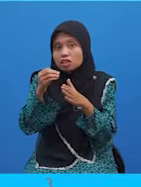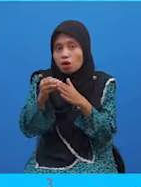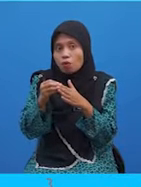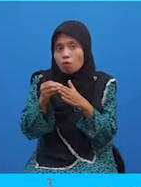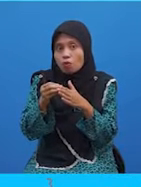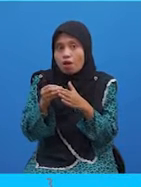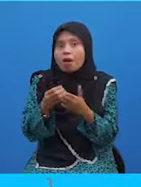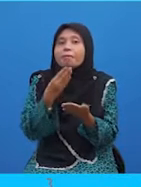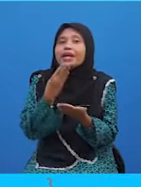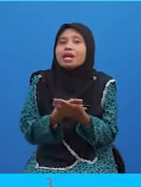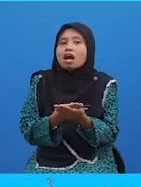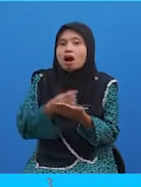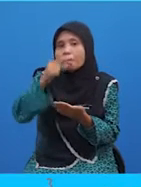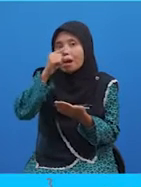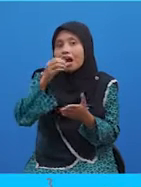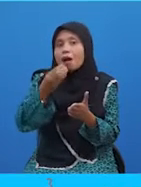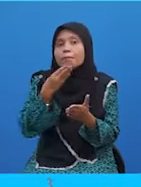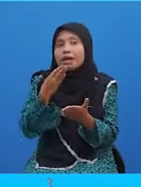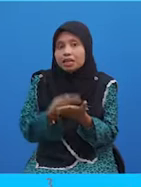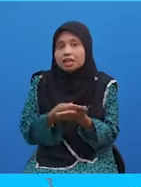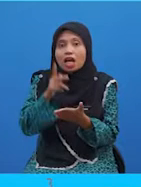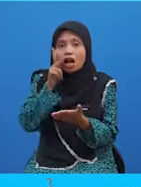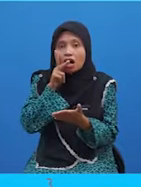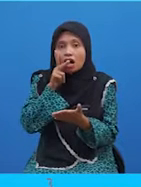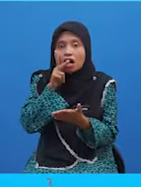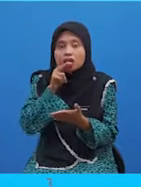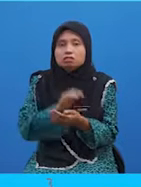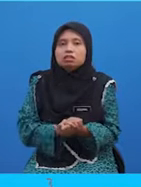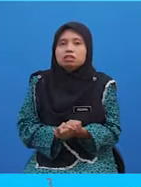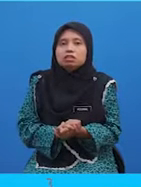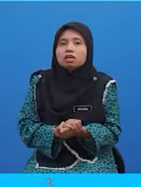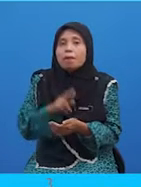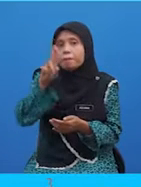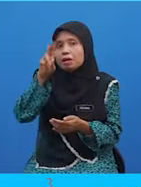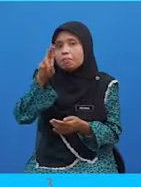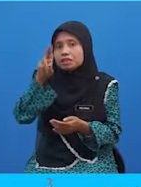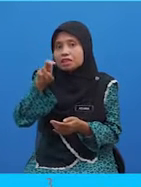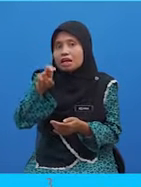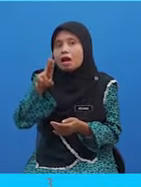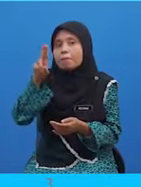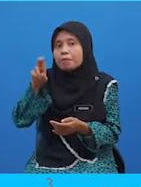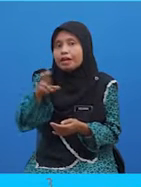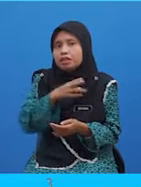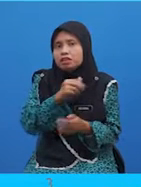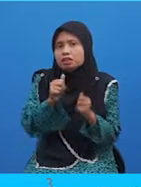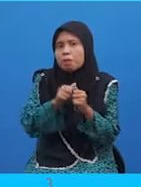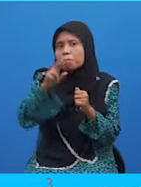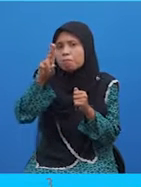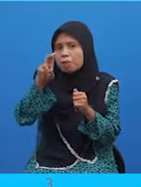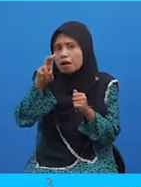ayat baik abang, baik kakak, penggunaan kata hubung berpasangan baik dengan baik adalah